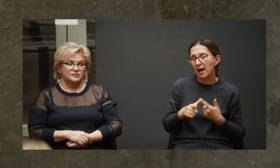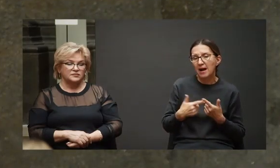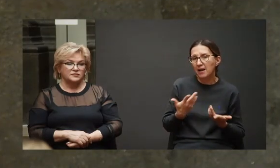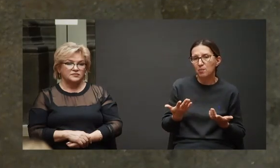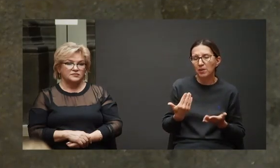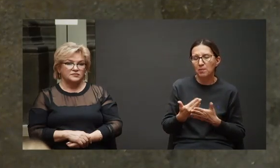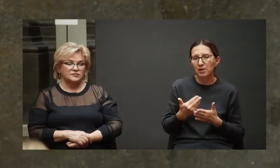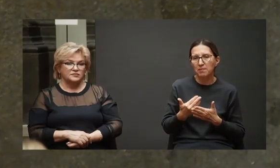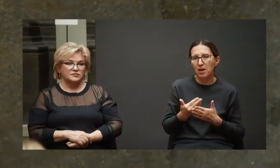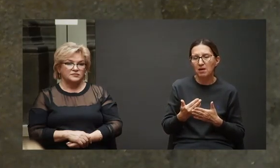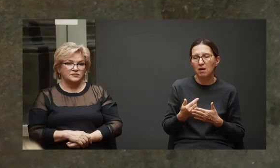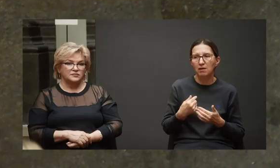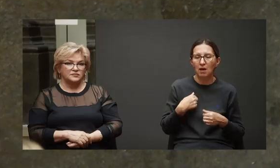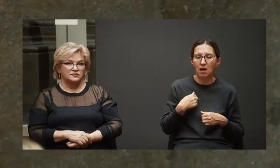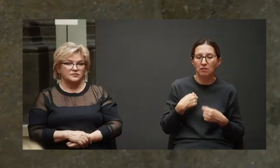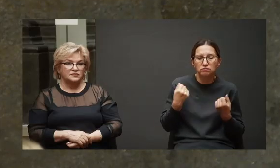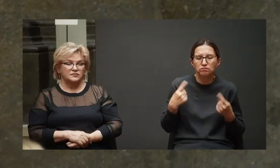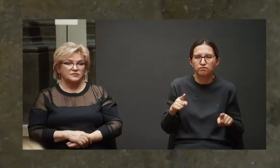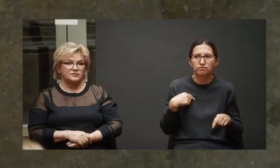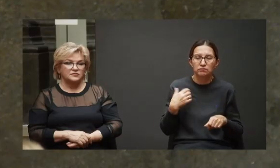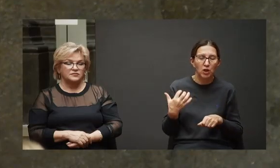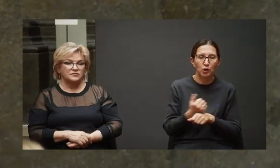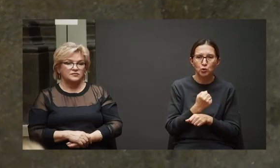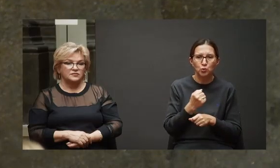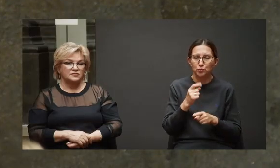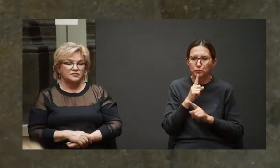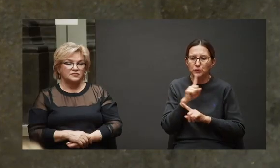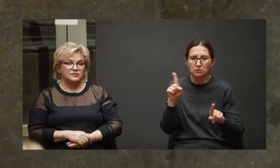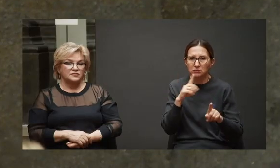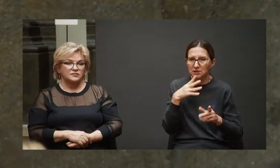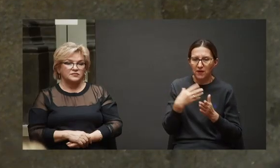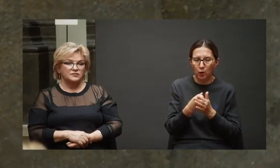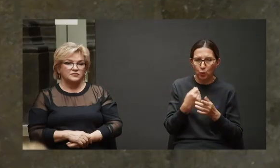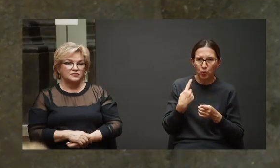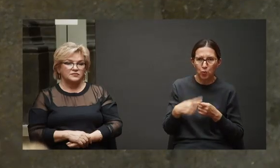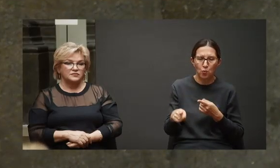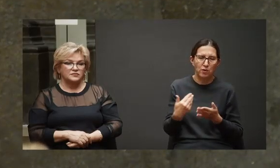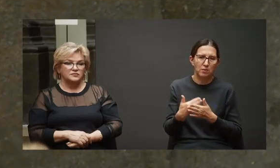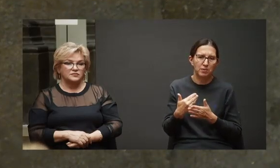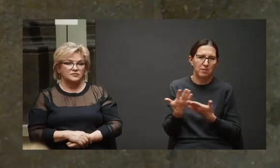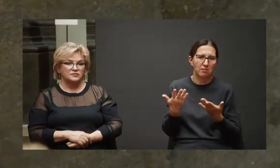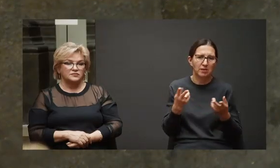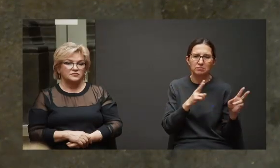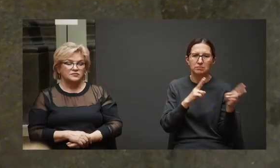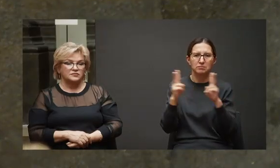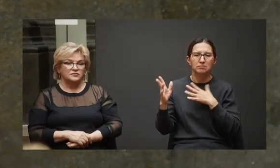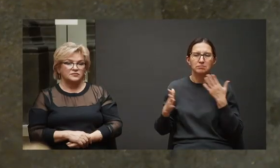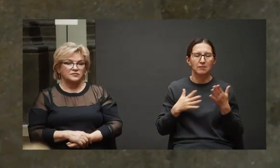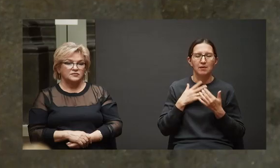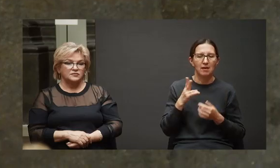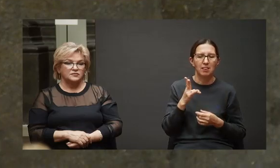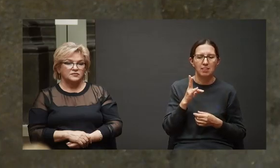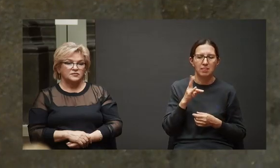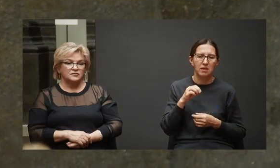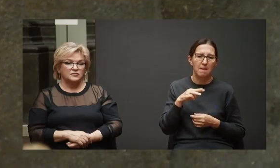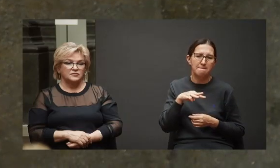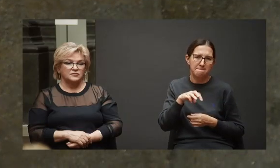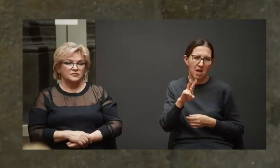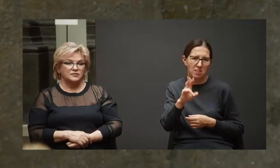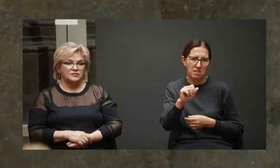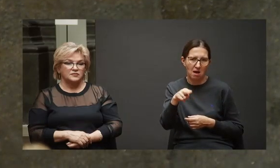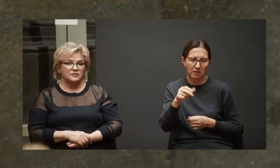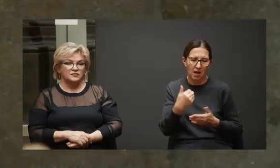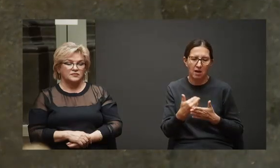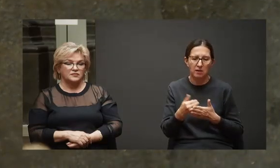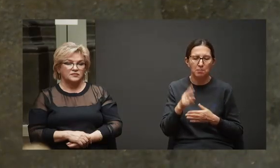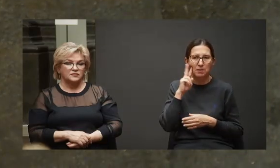находишь что-то совершенно другое, да, ты находишь там, не знаю, танцующую в экстазе Минаду, да, а тема у тебя,